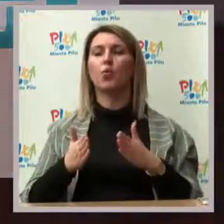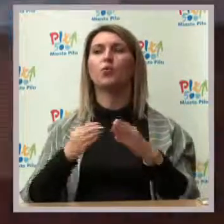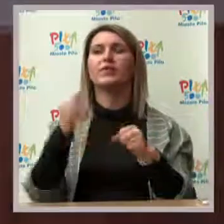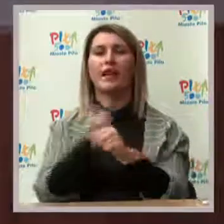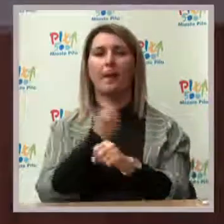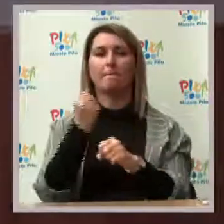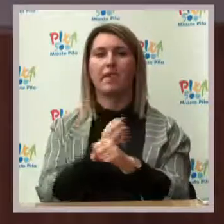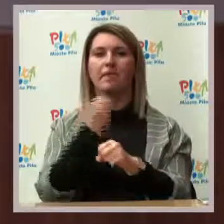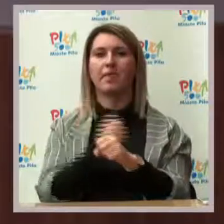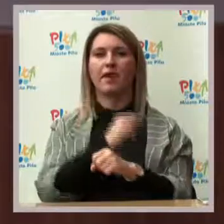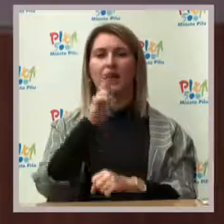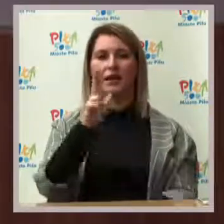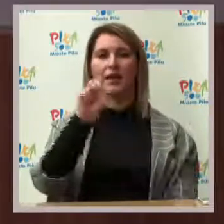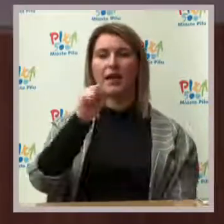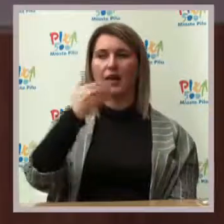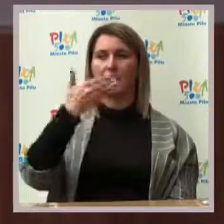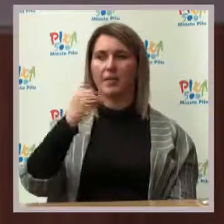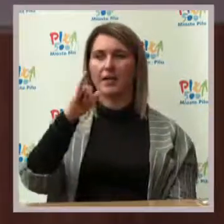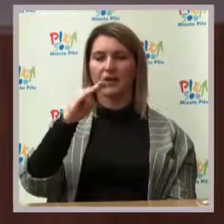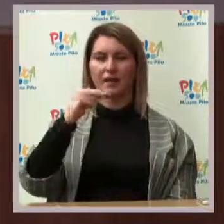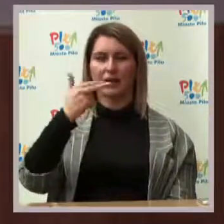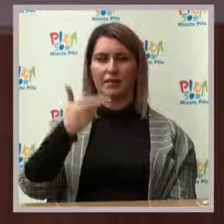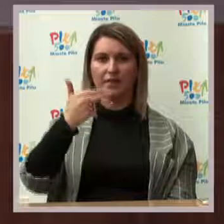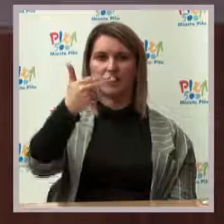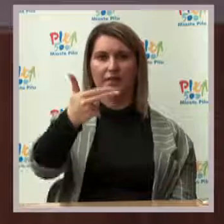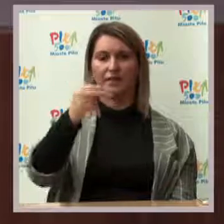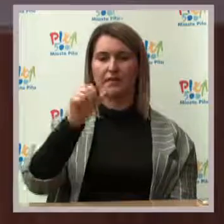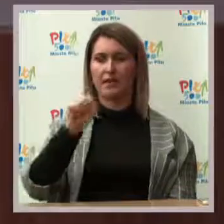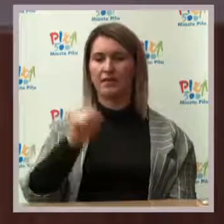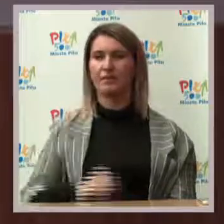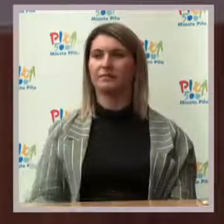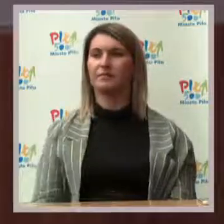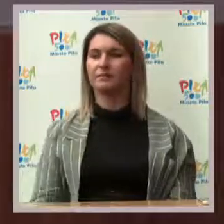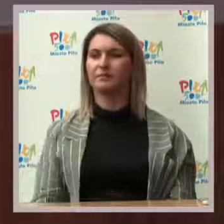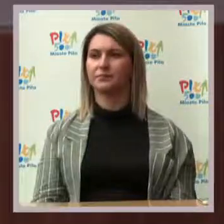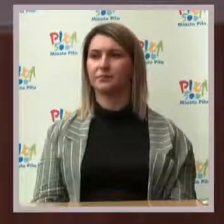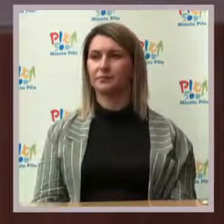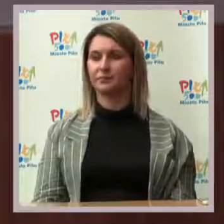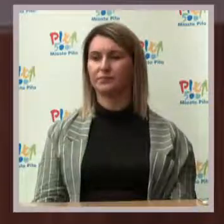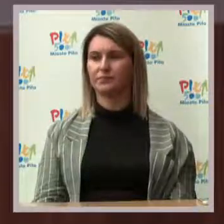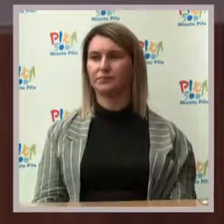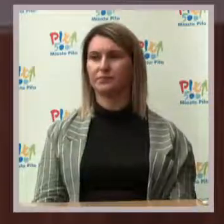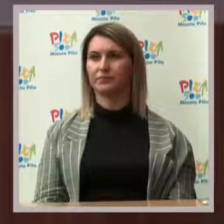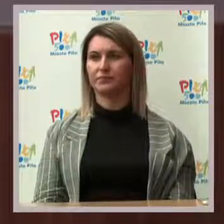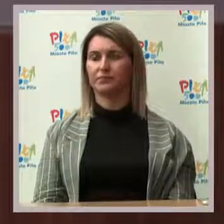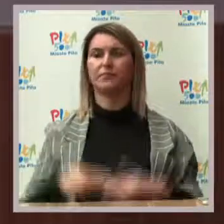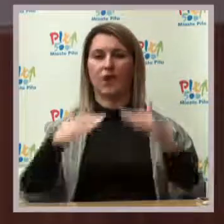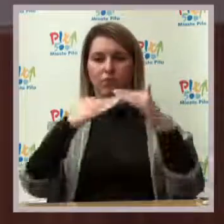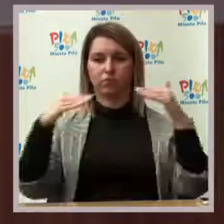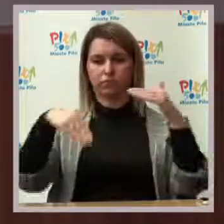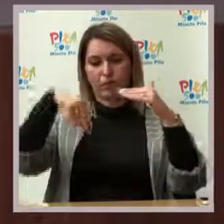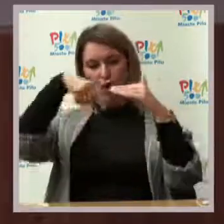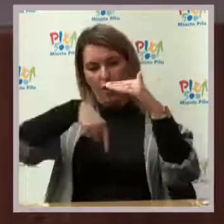przygotowani podziemnie do przebudowy ulicy Kamiennej. MWiK pomału kończy swoje zadania w tym